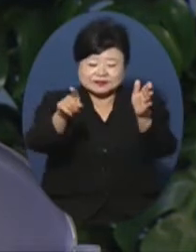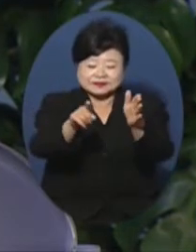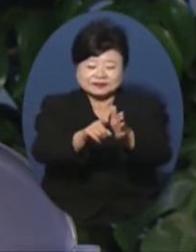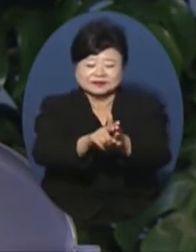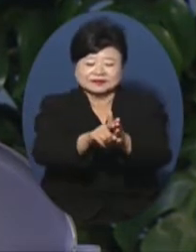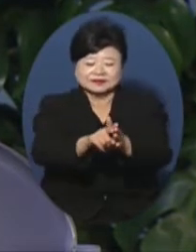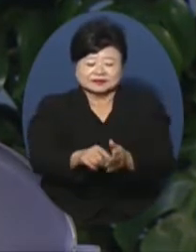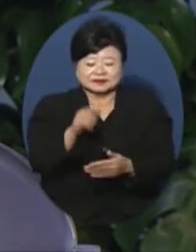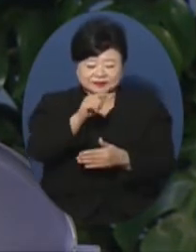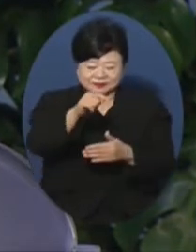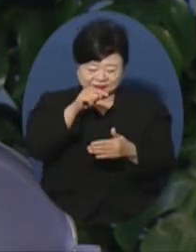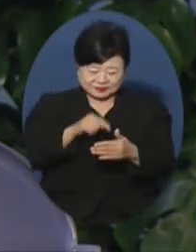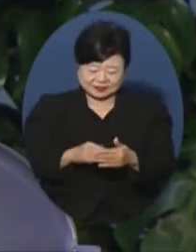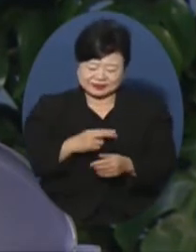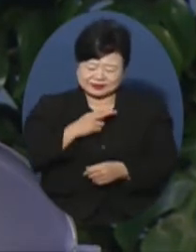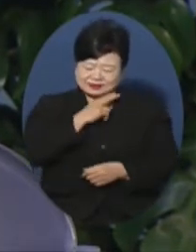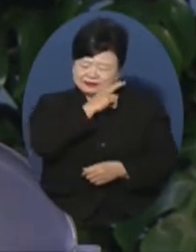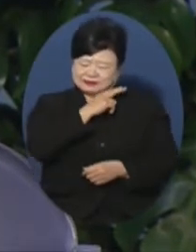증거대로들 믿으며